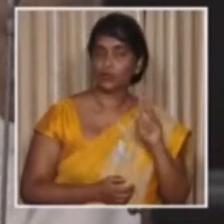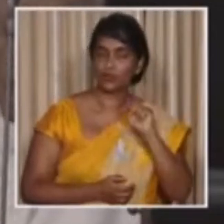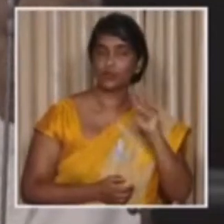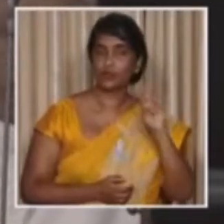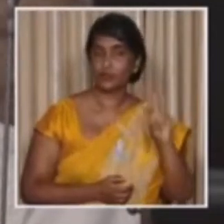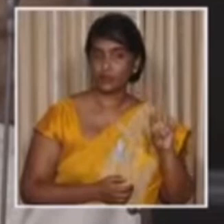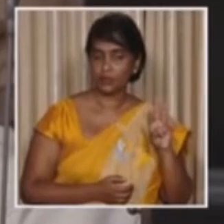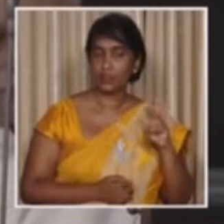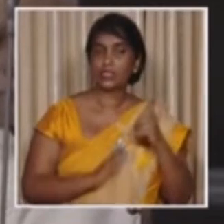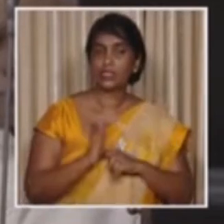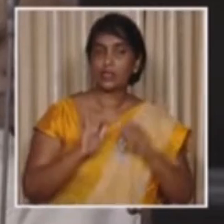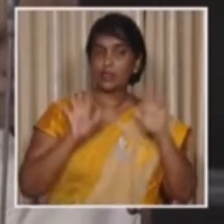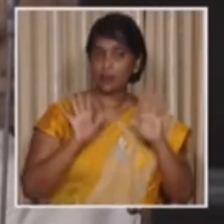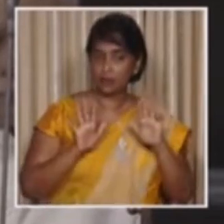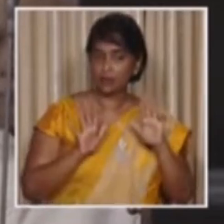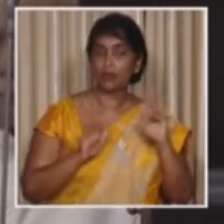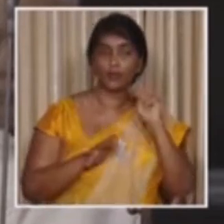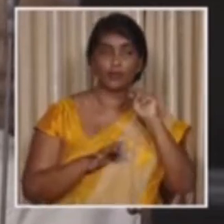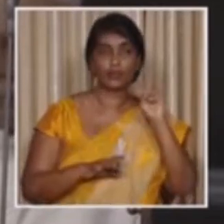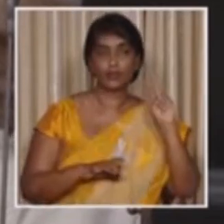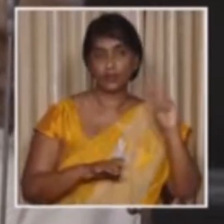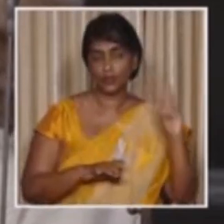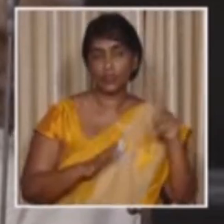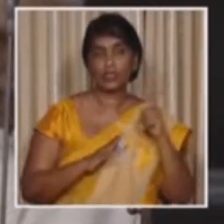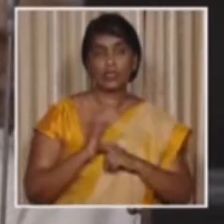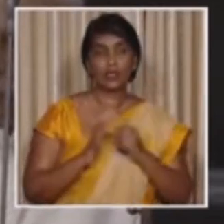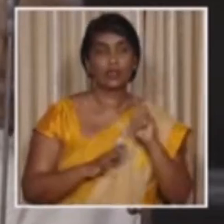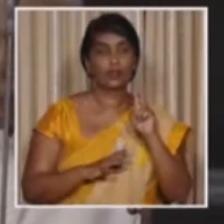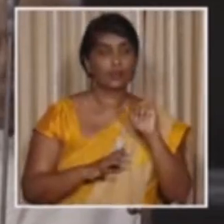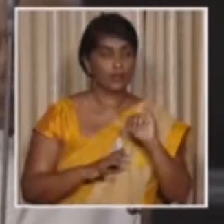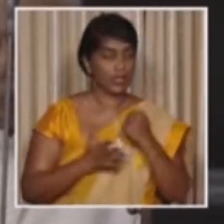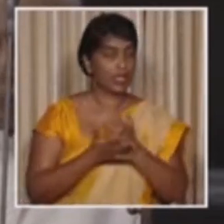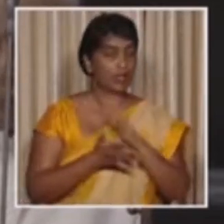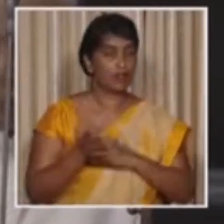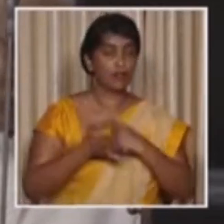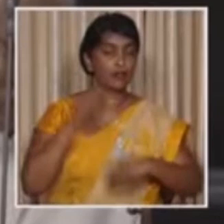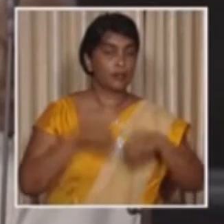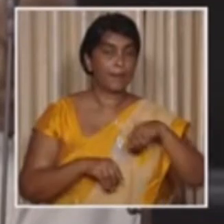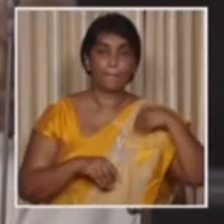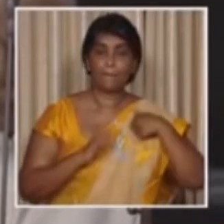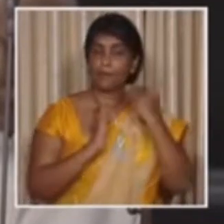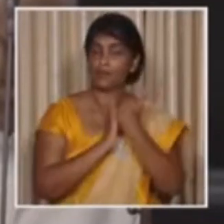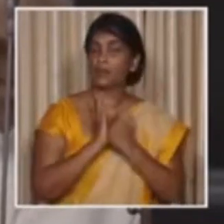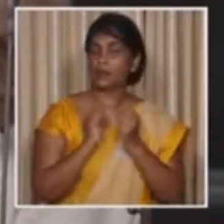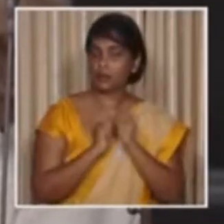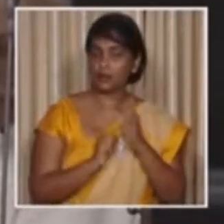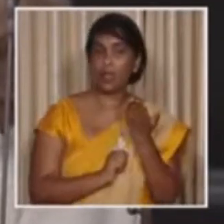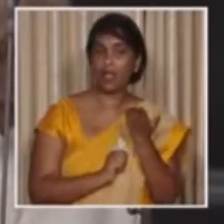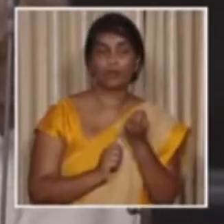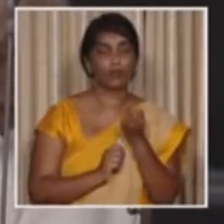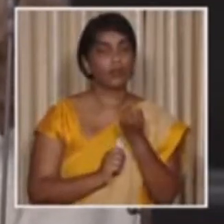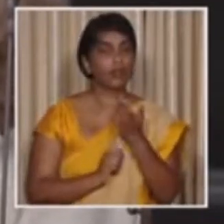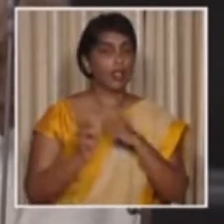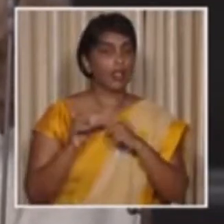23 ජනවාරි 9 ඉඳලා 2023 ජනවාරි දිසා ලිපි මගින් මැතිවරණයේ මූලික කටයුතු සඳහා අක්මුදල් ලබා දෙන